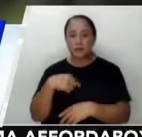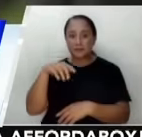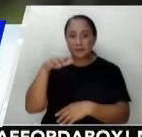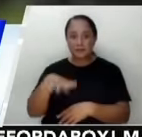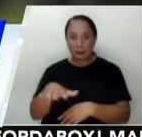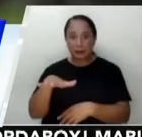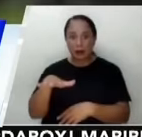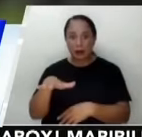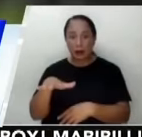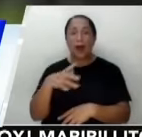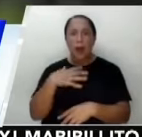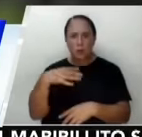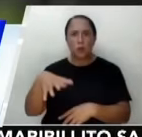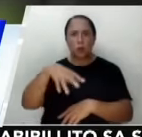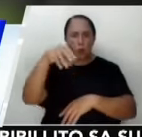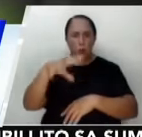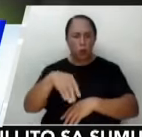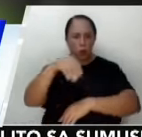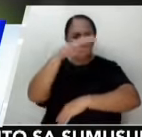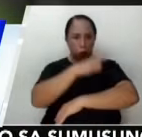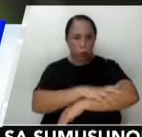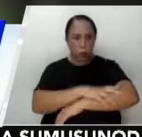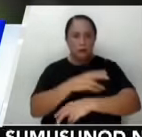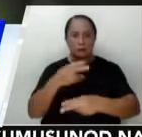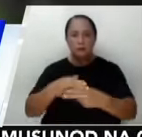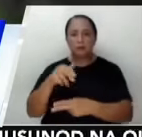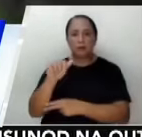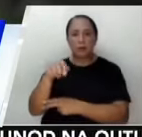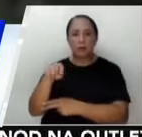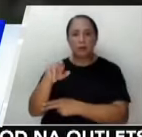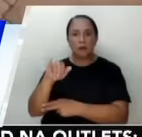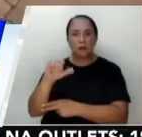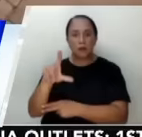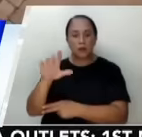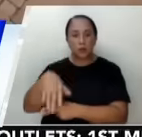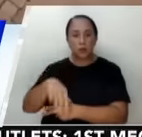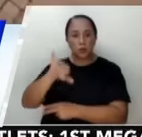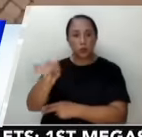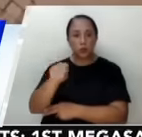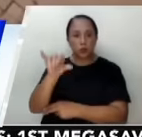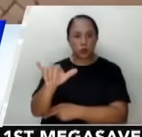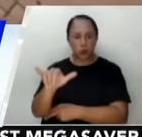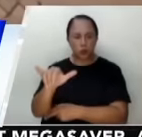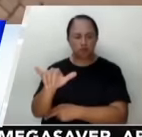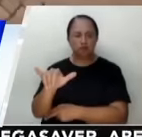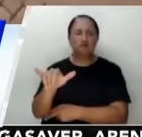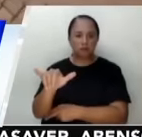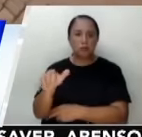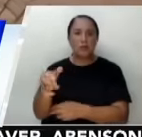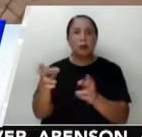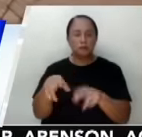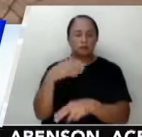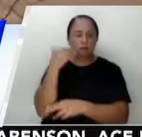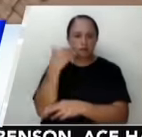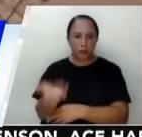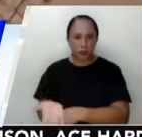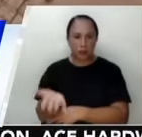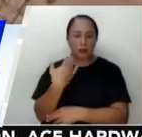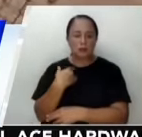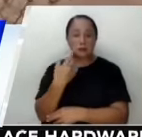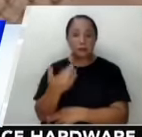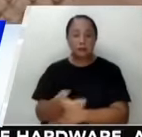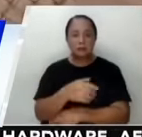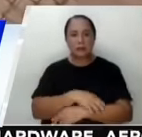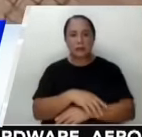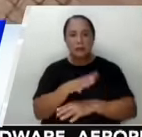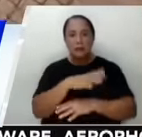10 taong gulang na si April Joy Palay na naging dahilan ng kanyang pagpanaw. Ayon sa Araceli Rural Health Unit, makikita ang